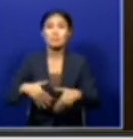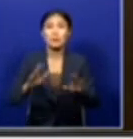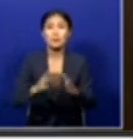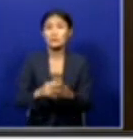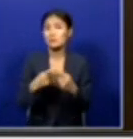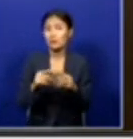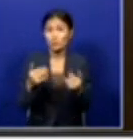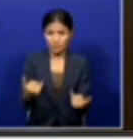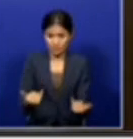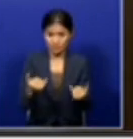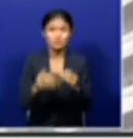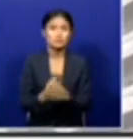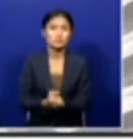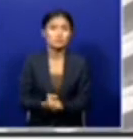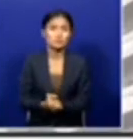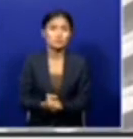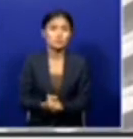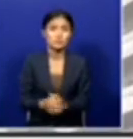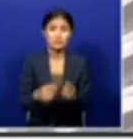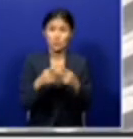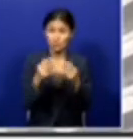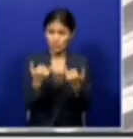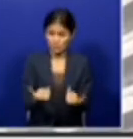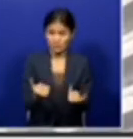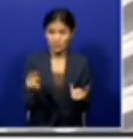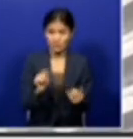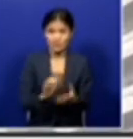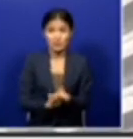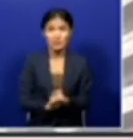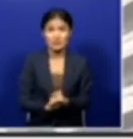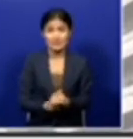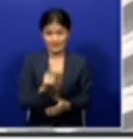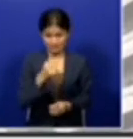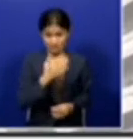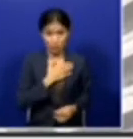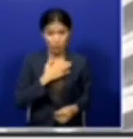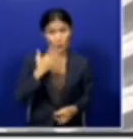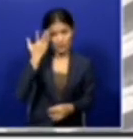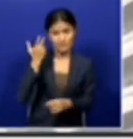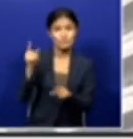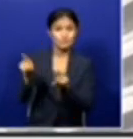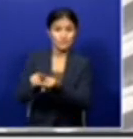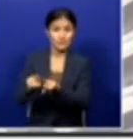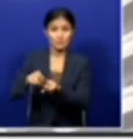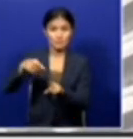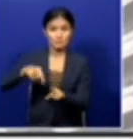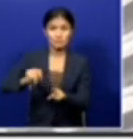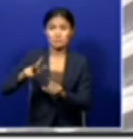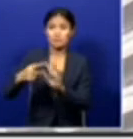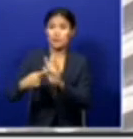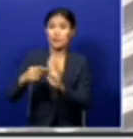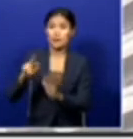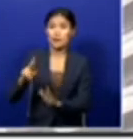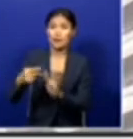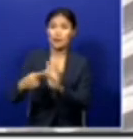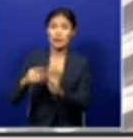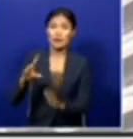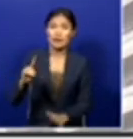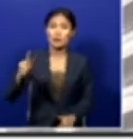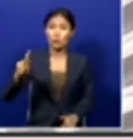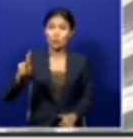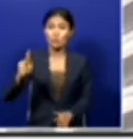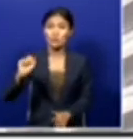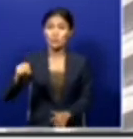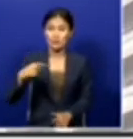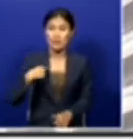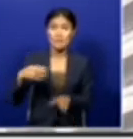อยถึงแม้เมื่อสักครู่นะครับผมเห็นด้วยกับท่านพระดอนนะครับแม้ว่าพรรคท่านนะครับจะอยู่ฝาก